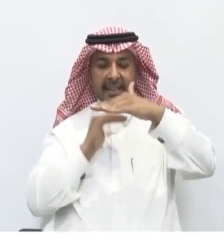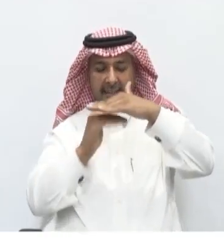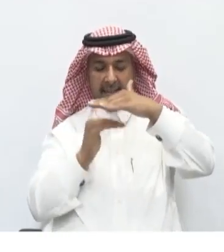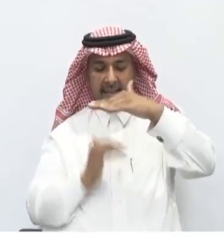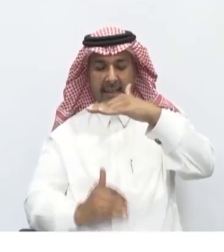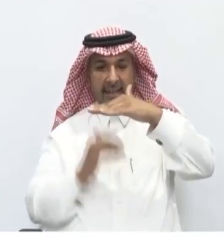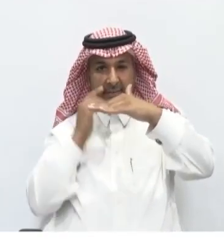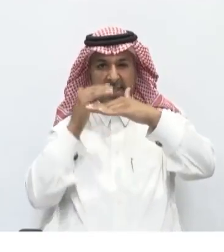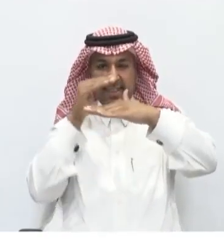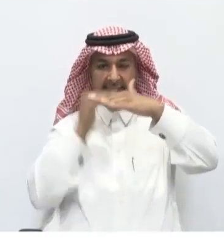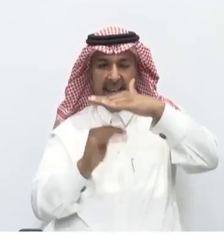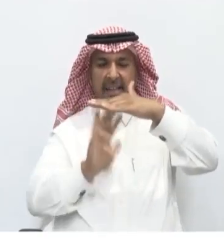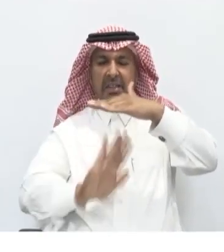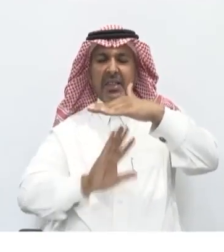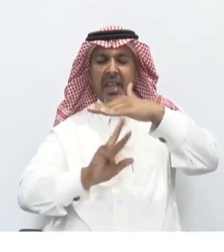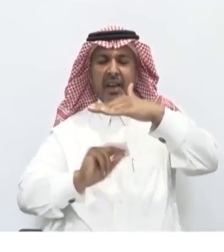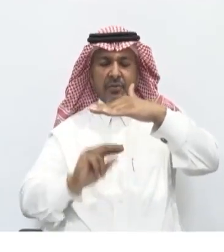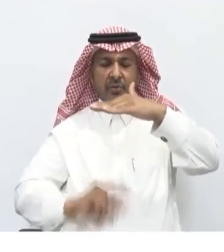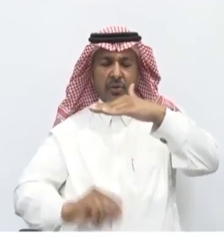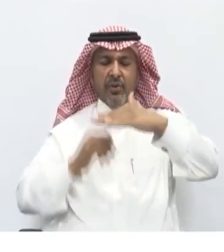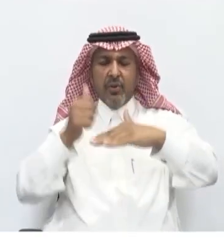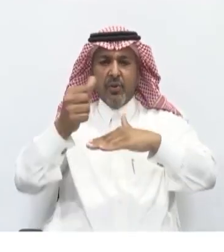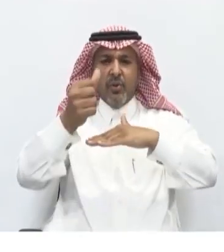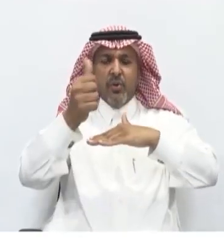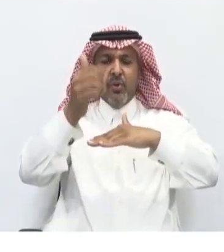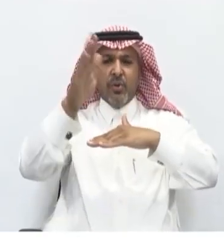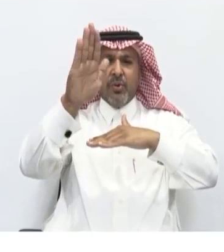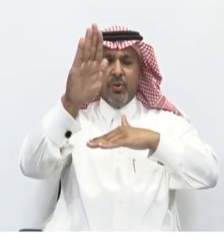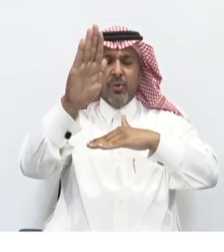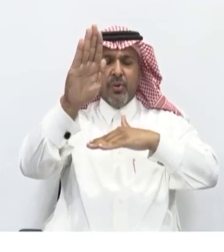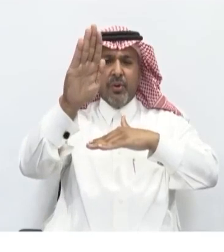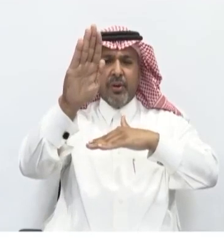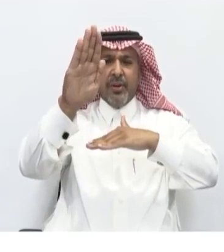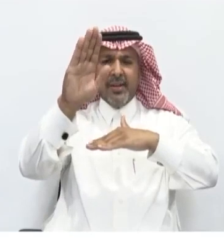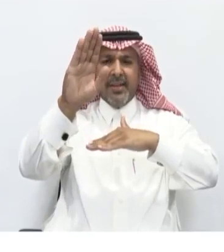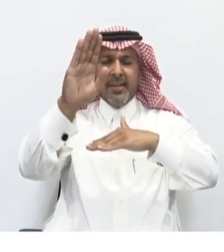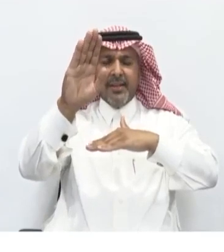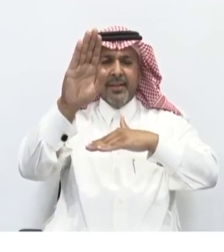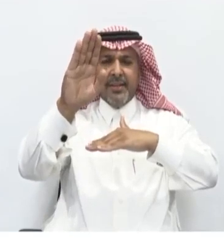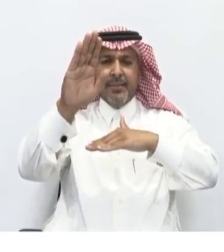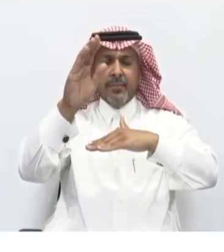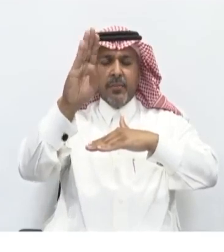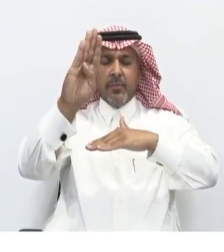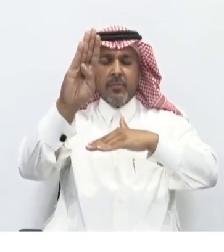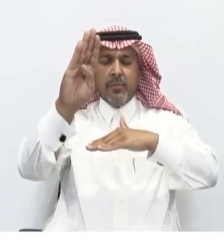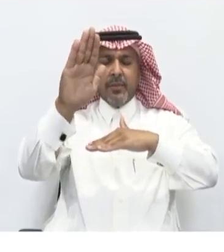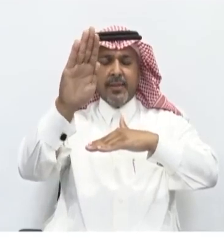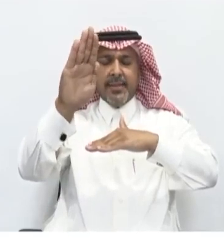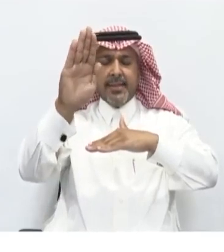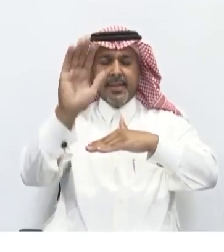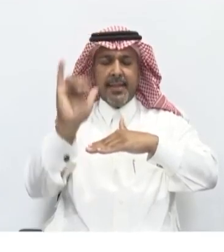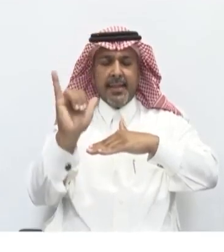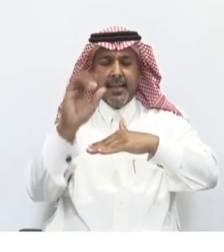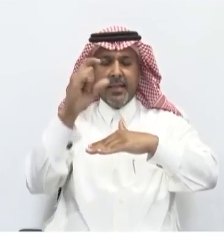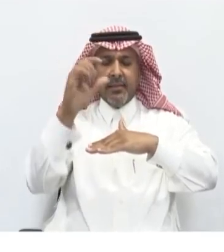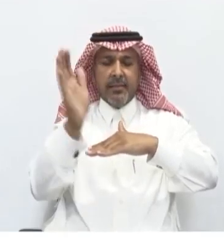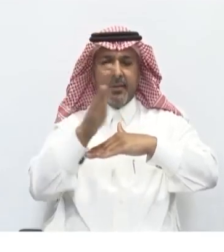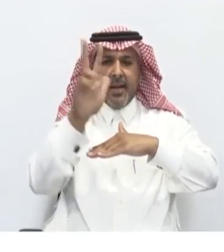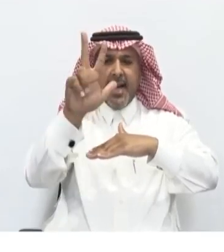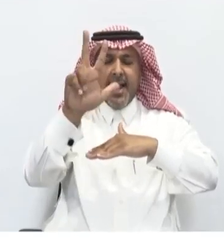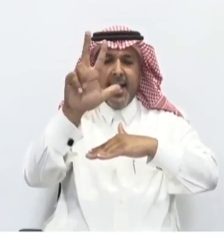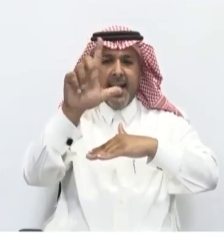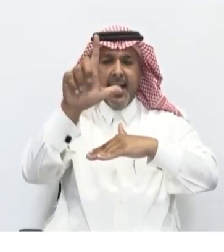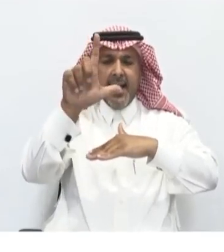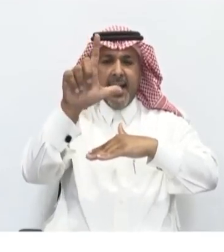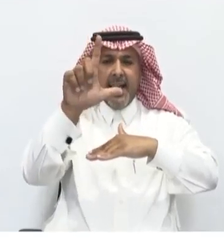اكسيد الالمنيوم اكسيد الالمنيوم نفس الطريقه سيكون مره مع الالمنيوم مره مع الاكسجين فيكون اربعه